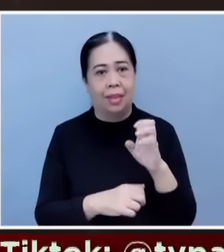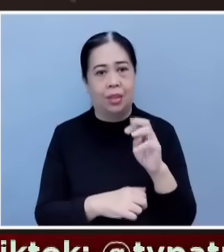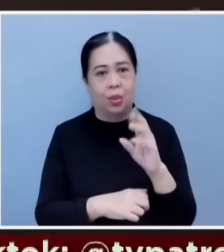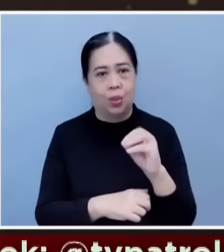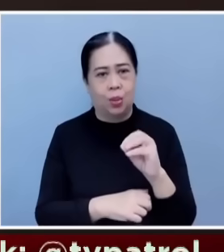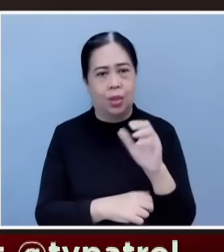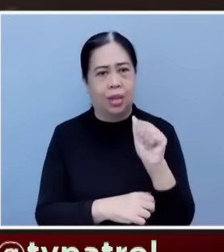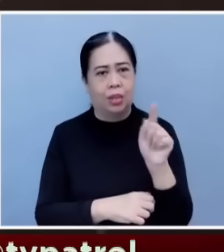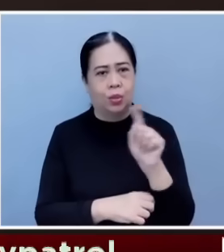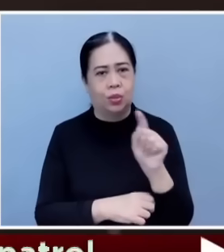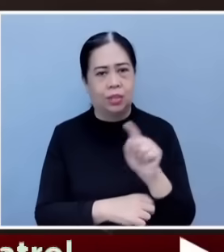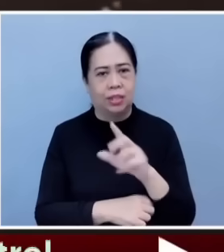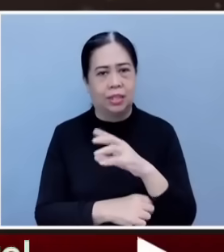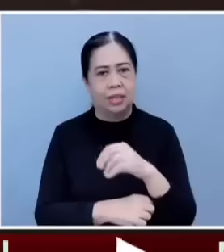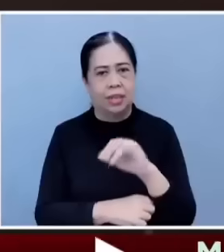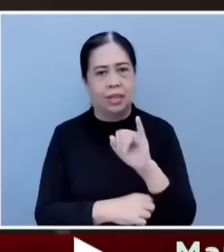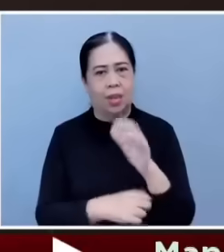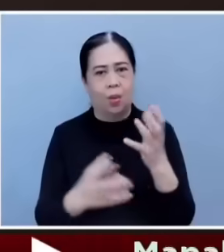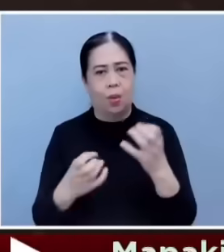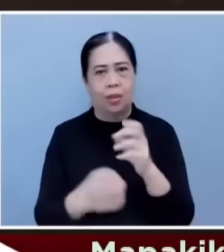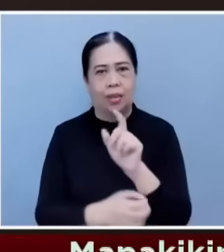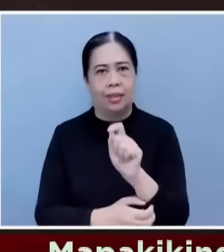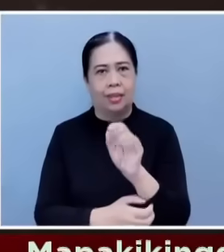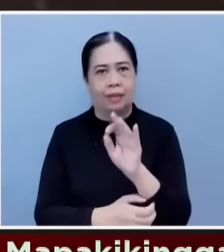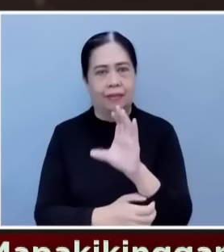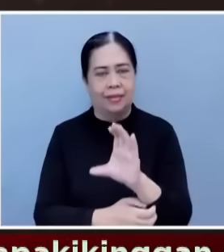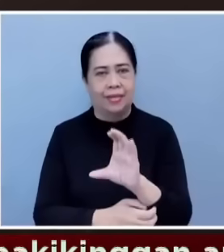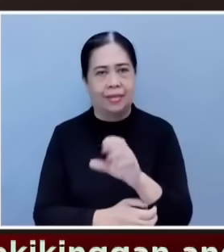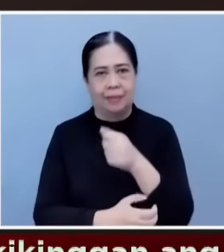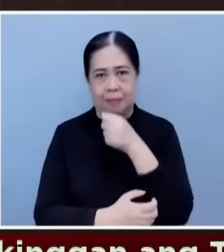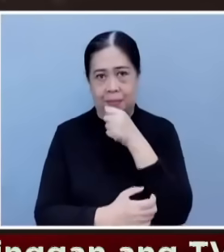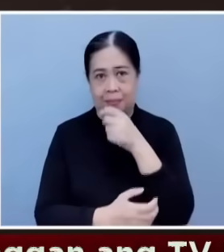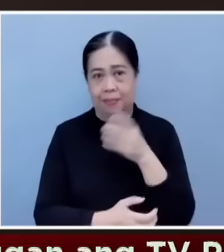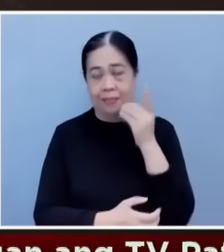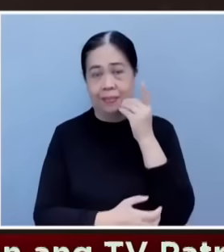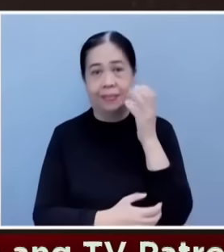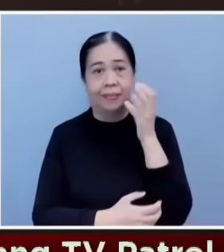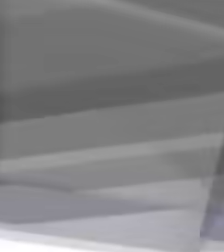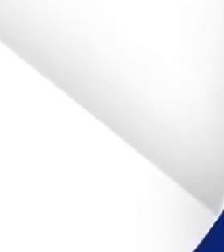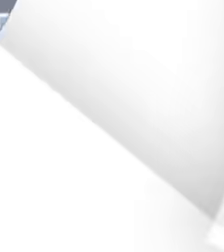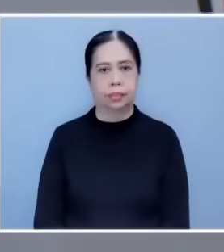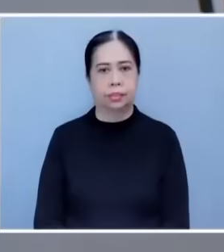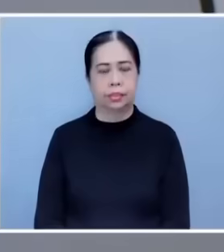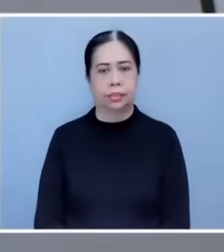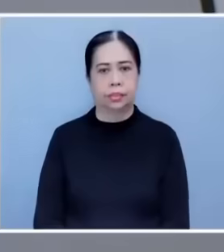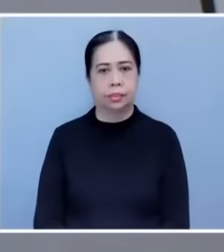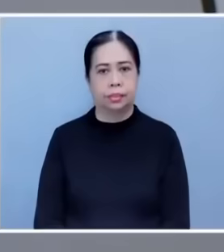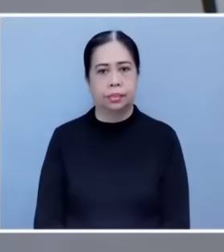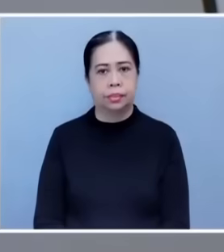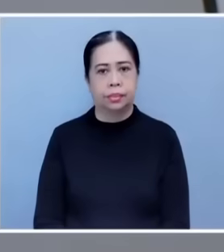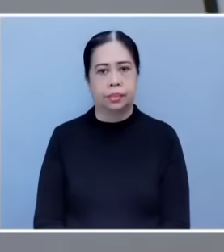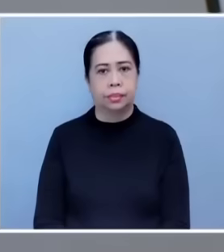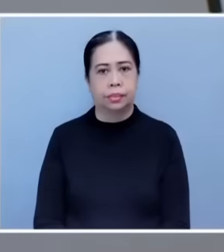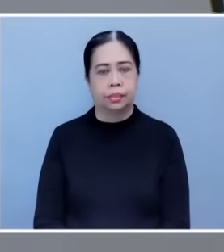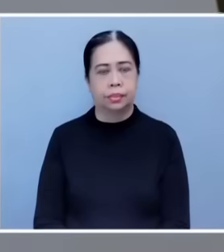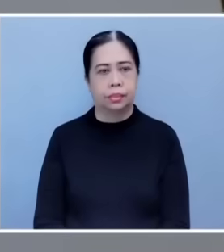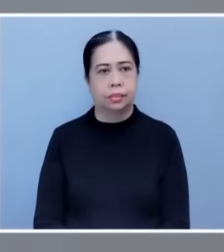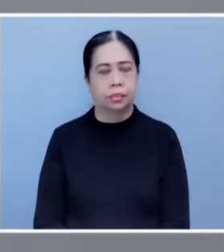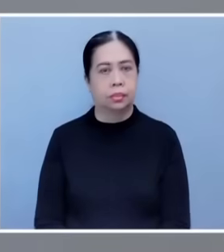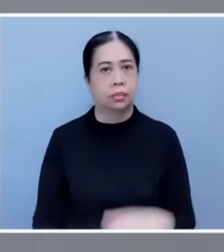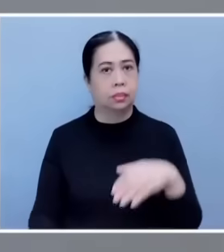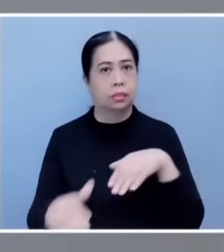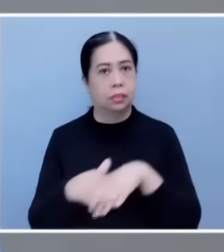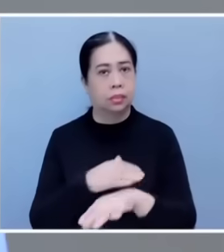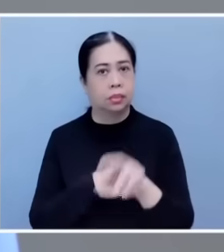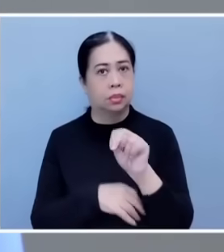to Z at I1 TFC. Diane Castillejo, ABS-CBN News. Sinalakay ng